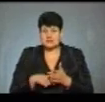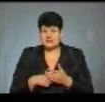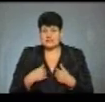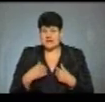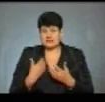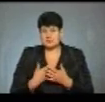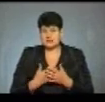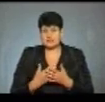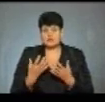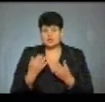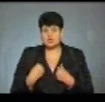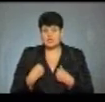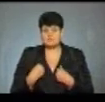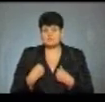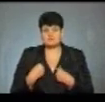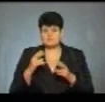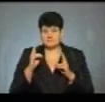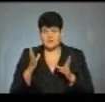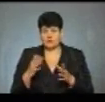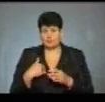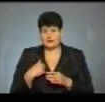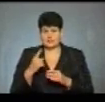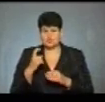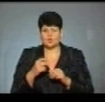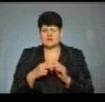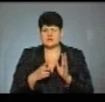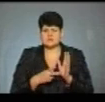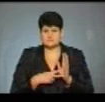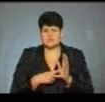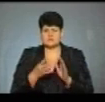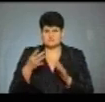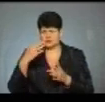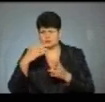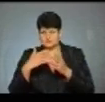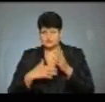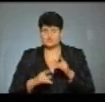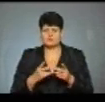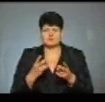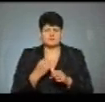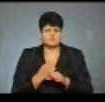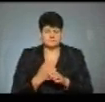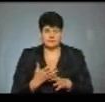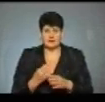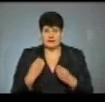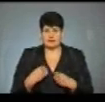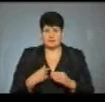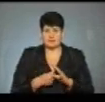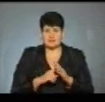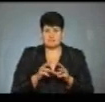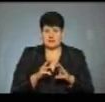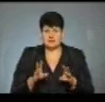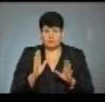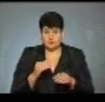ще навіть не дійшов, тому що в мене там 117 позицій, що має бути в кожній громаді, нам надав Кабінет міністрів. Ми